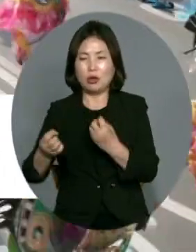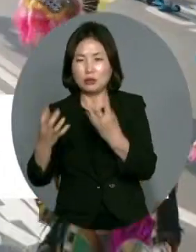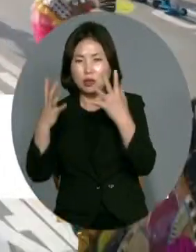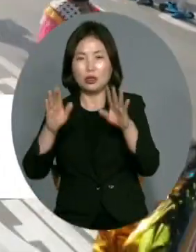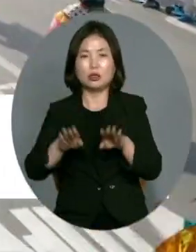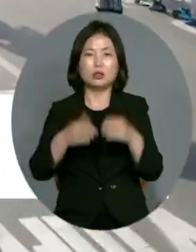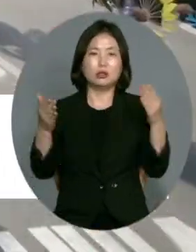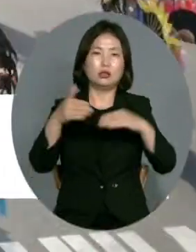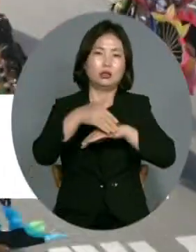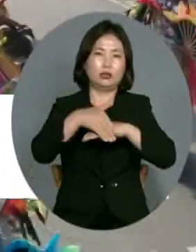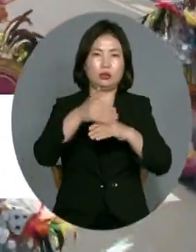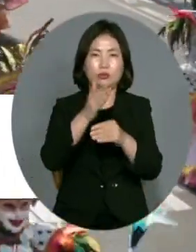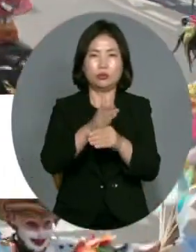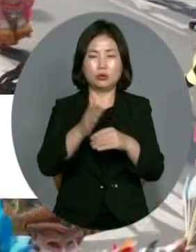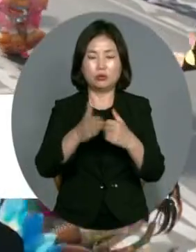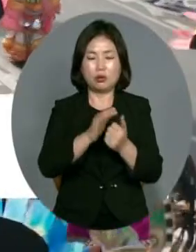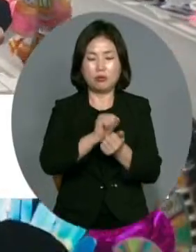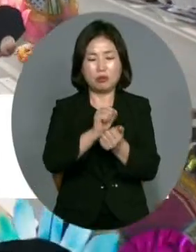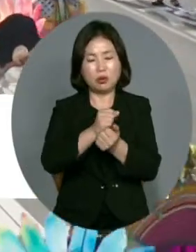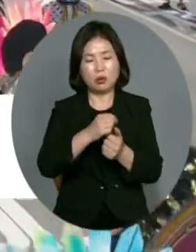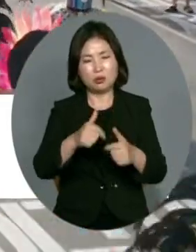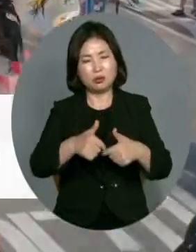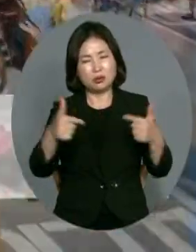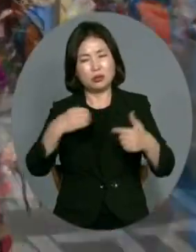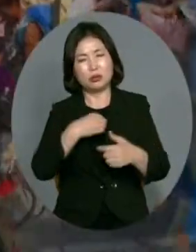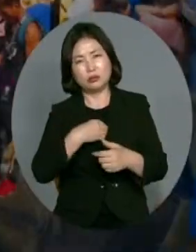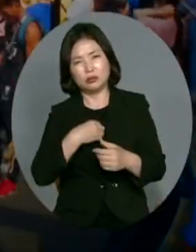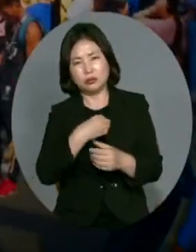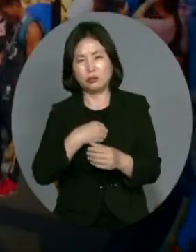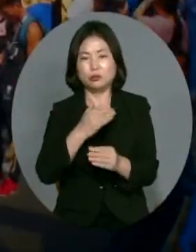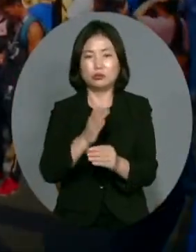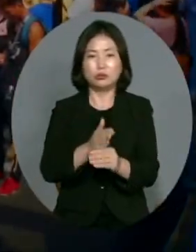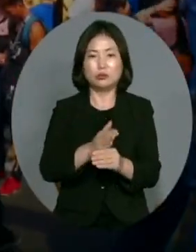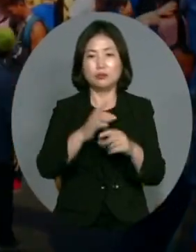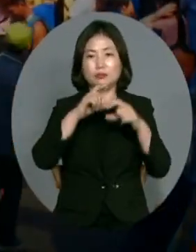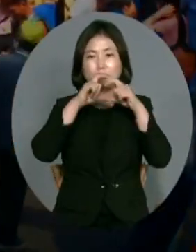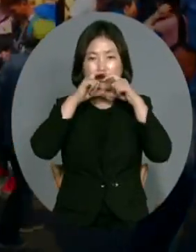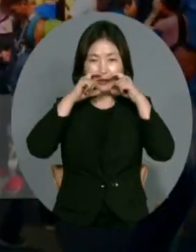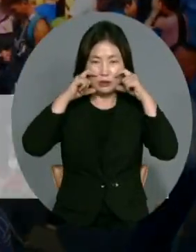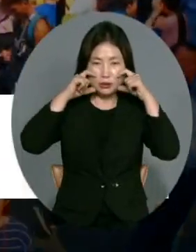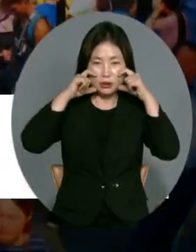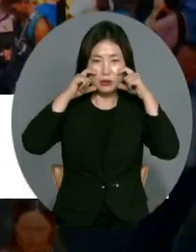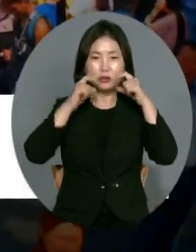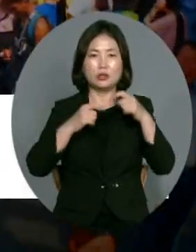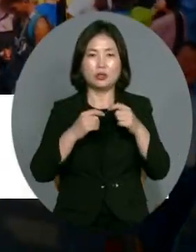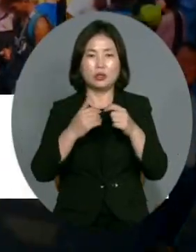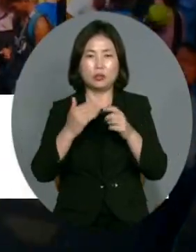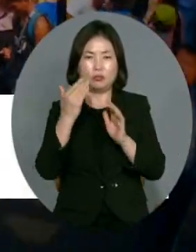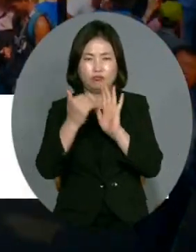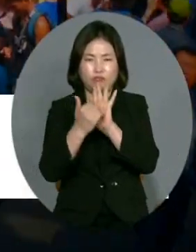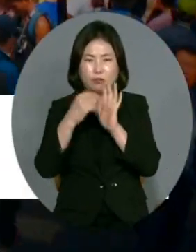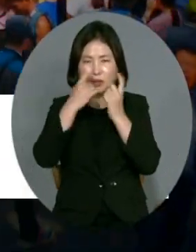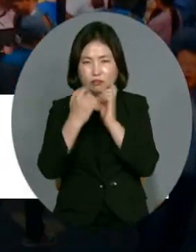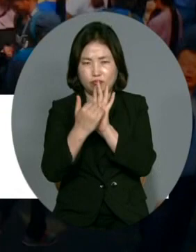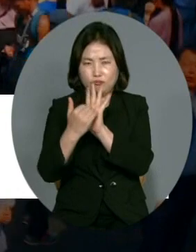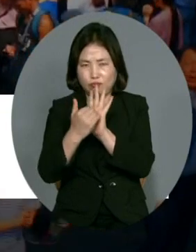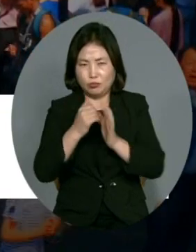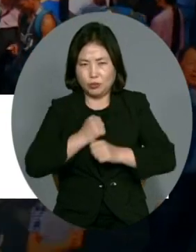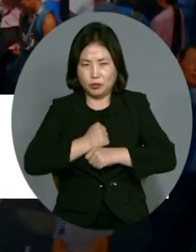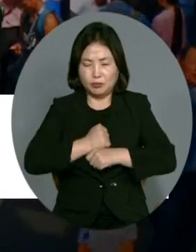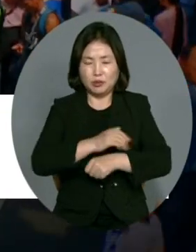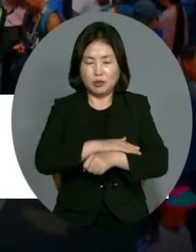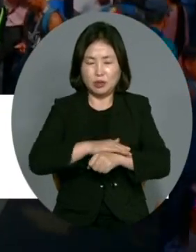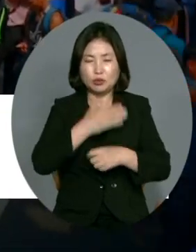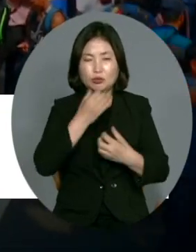페스티벌이 열릴 예정이어서 감염 확산 우려가 큽니다. 그러니까 마스크라든지 고는 위생 관련해서 철저히 조금 하면서